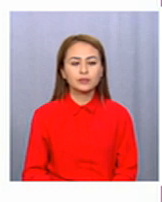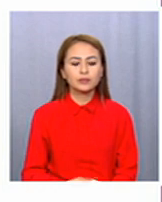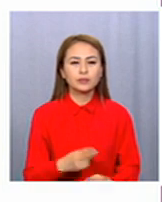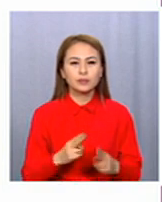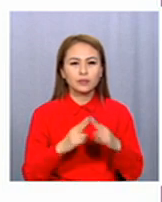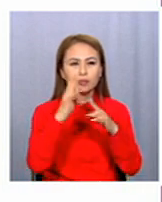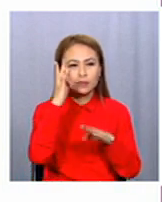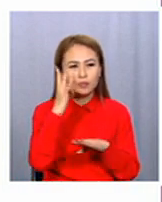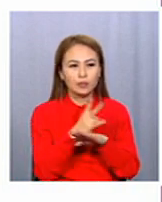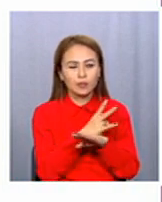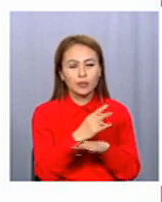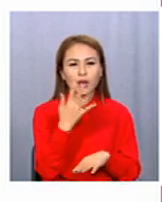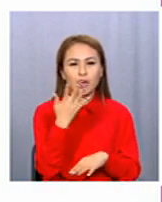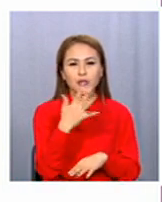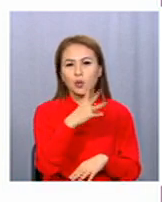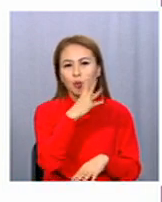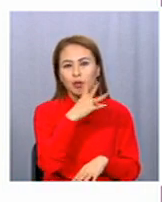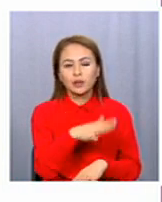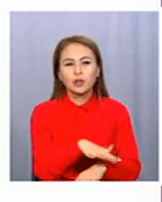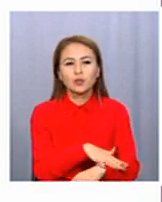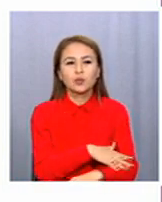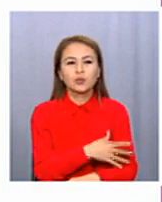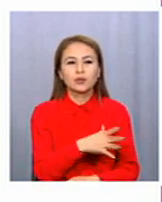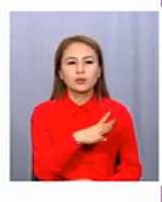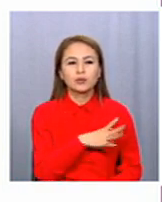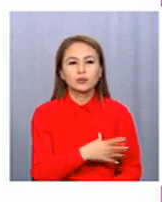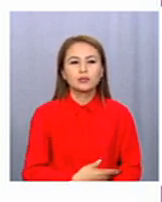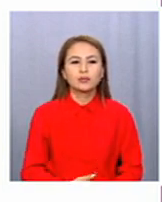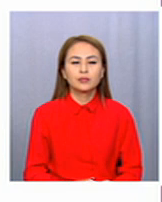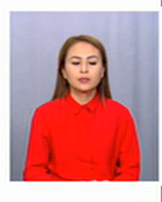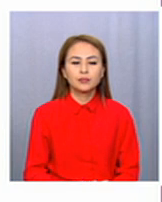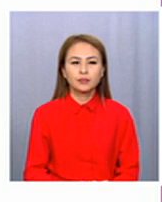түн қанша уақытқа созылды?